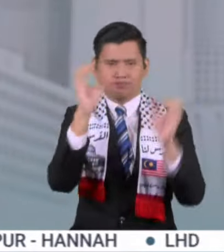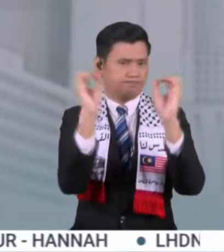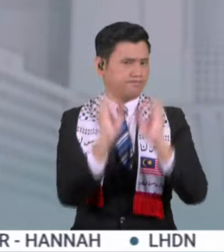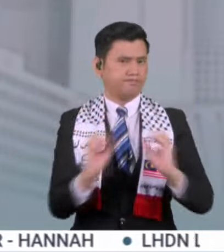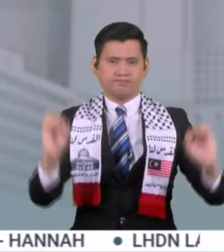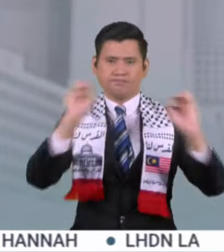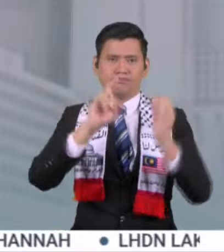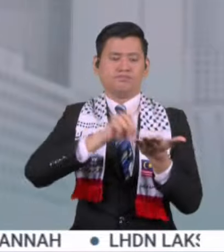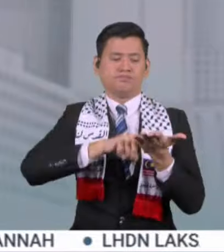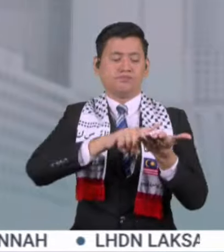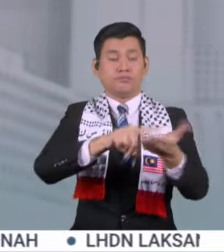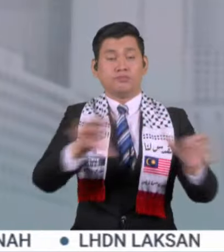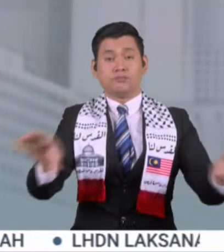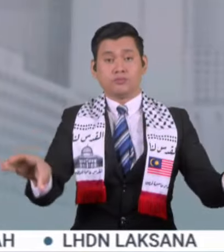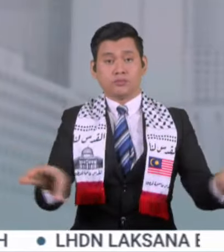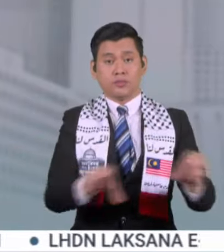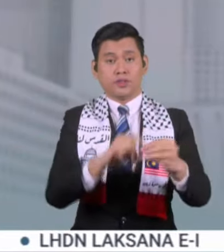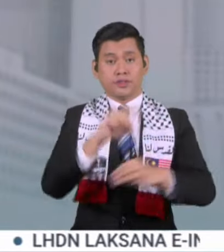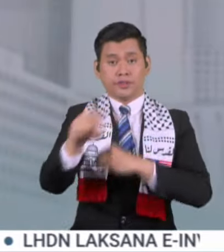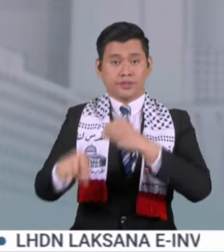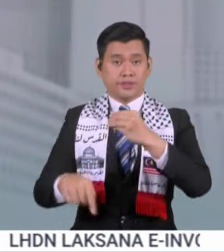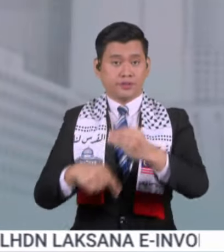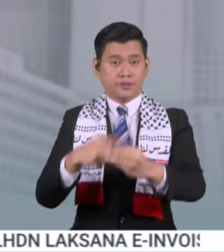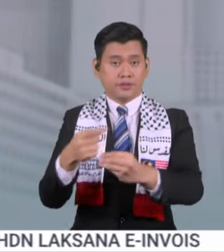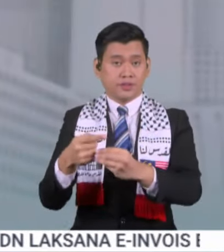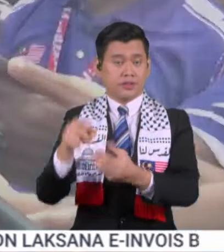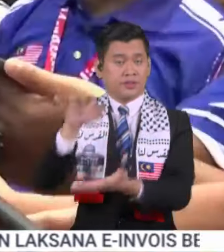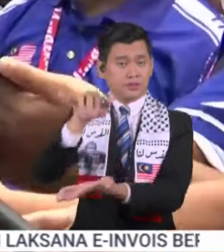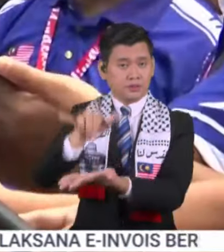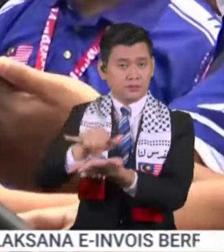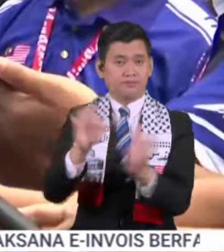perbincangan dilakukan berhubung perkara itu.